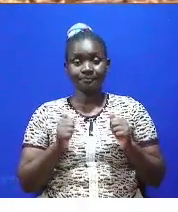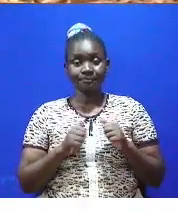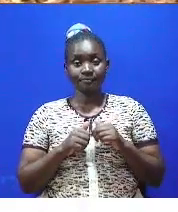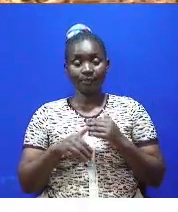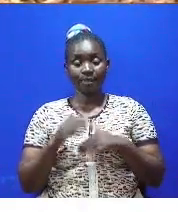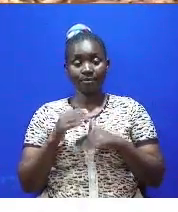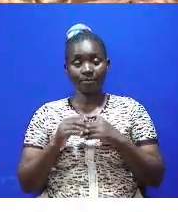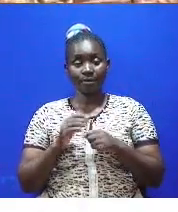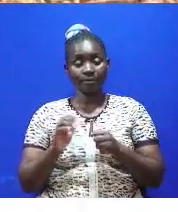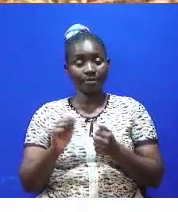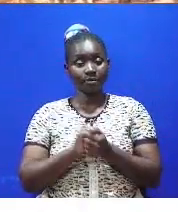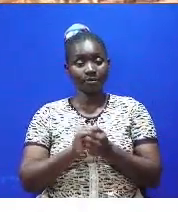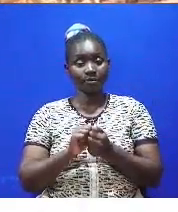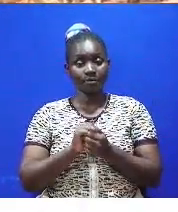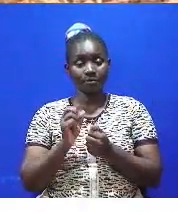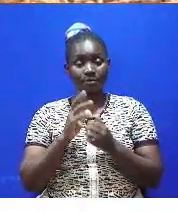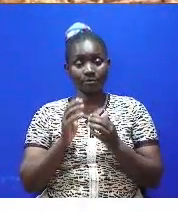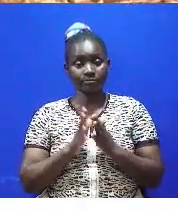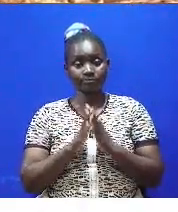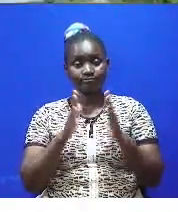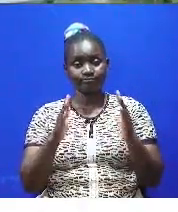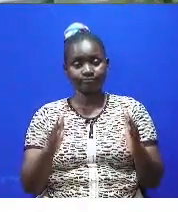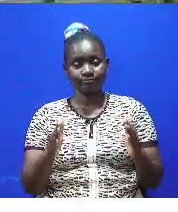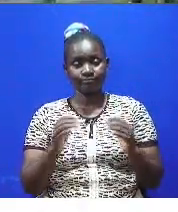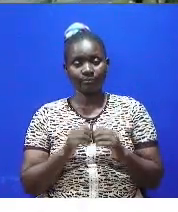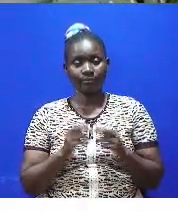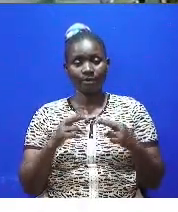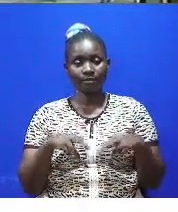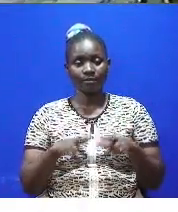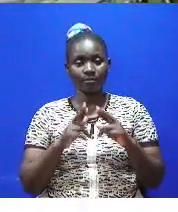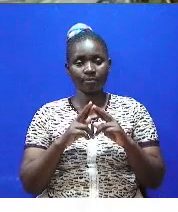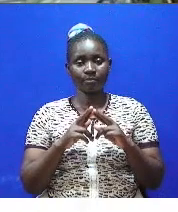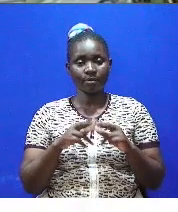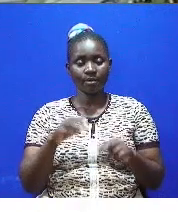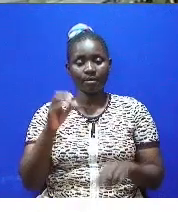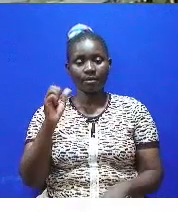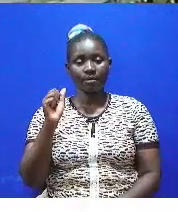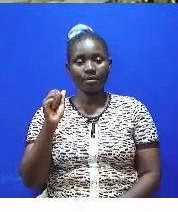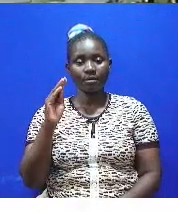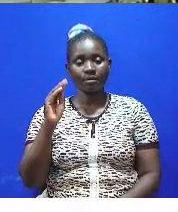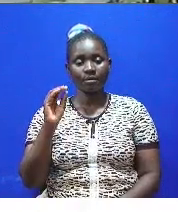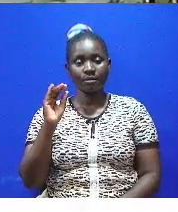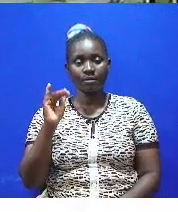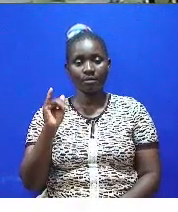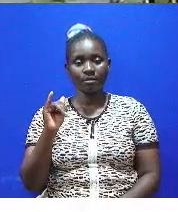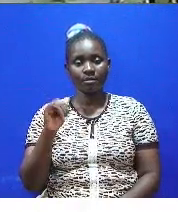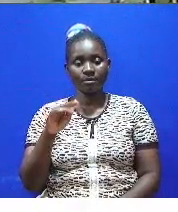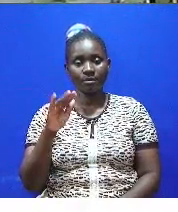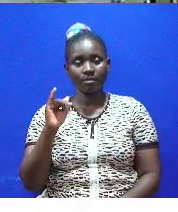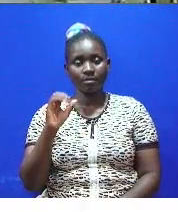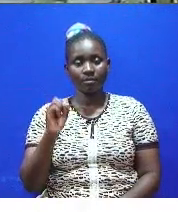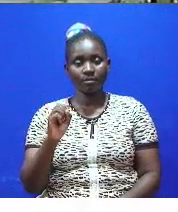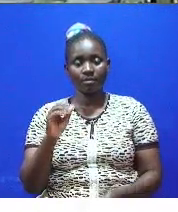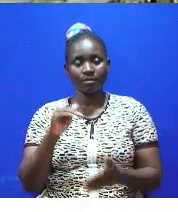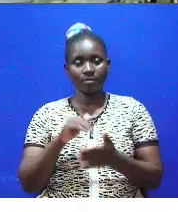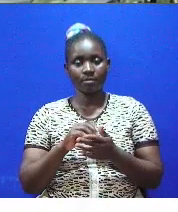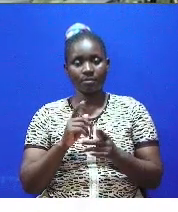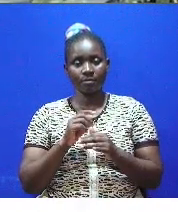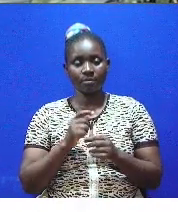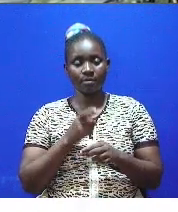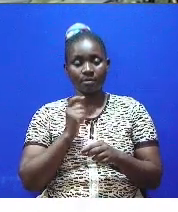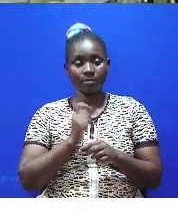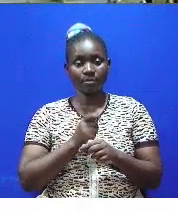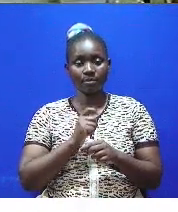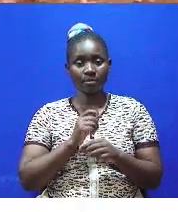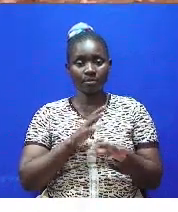gusariwa bunenchera yoko yinyegare ya eamata ya Christopher Buya nigo ya gitete na mabati na inde. Korende niga bantu